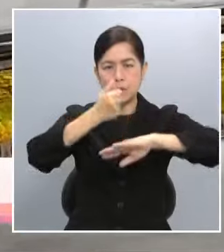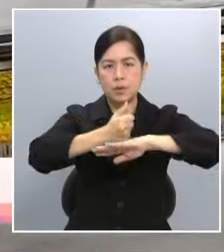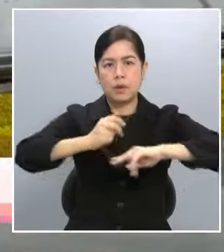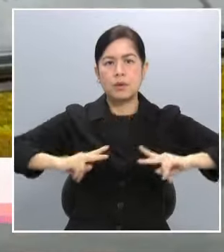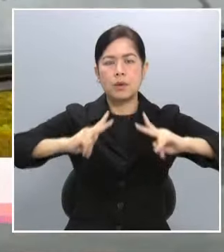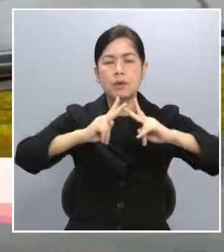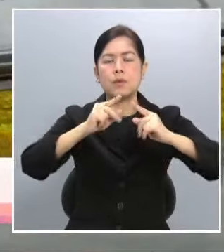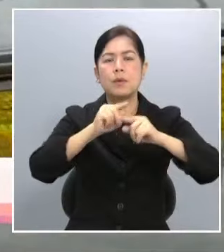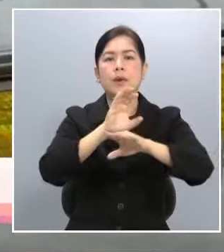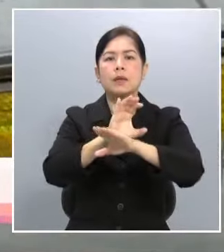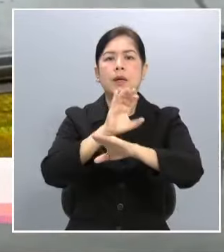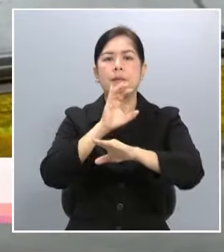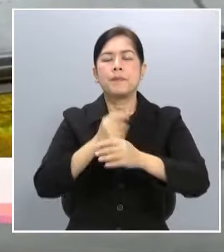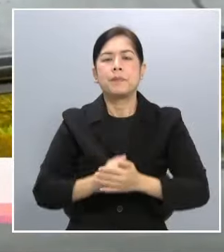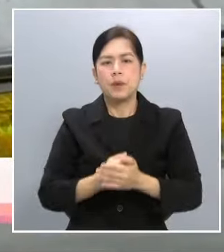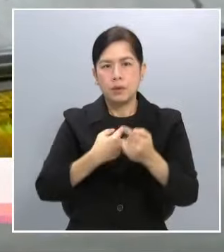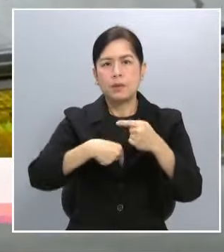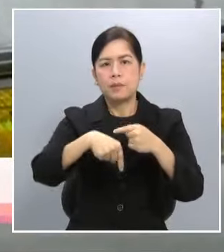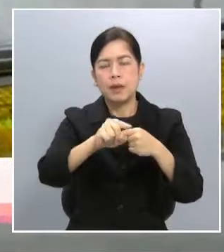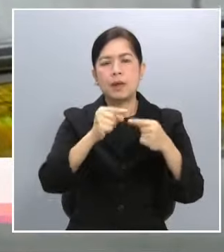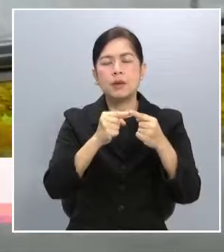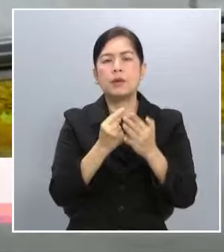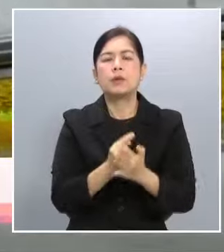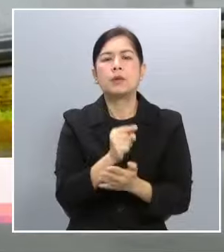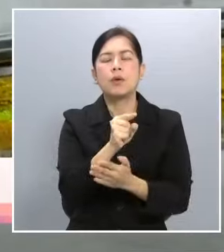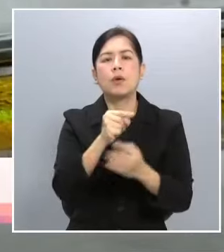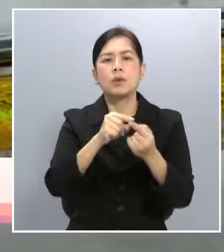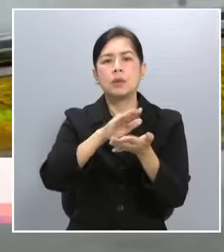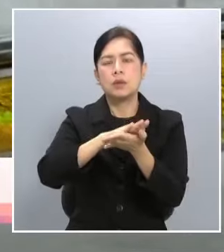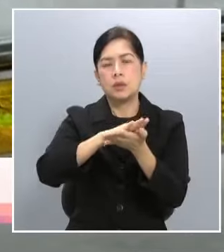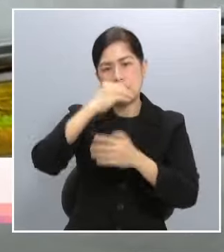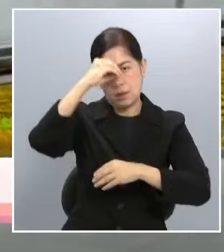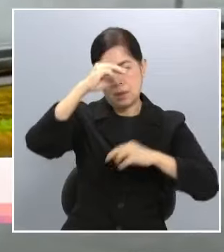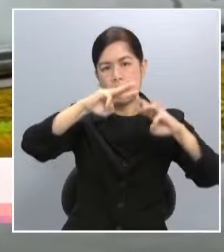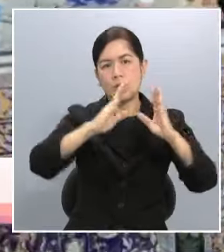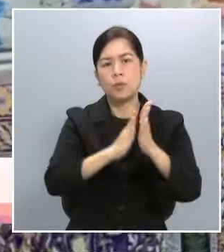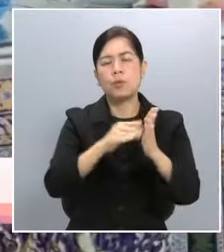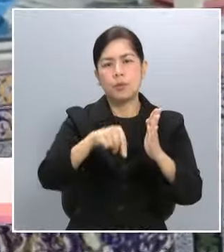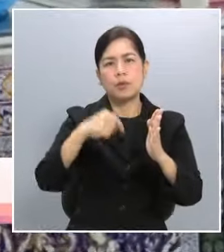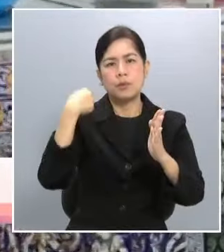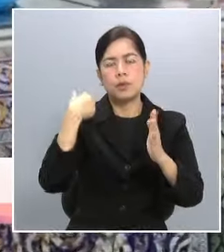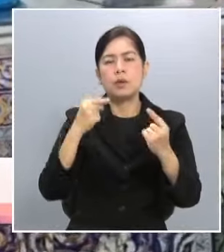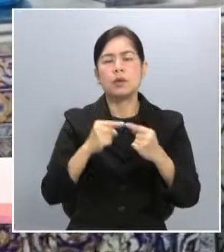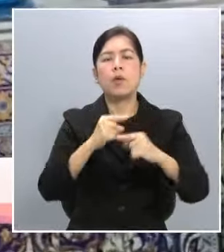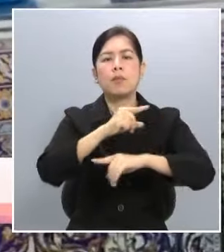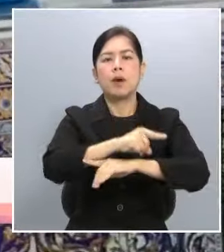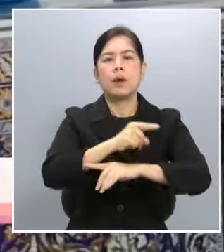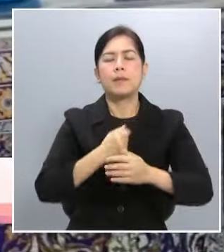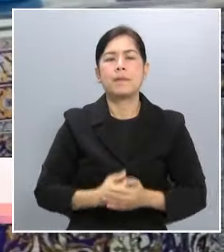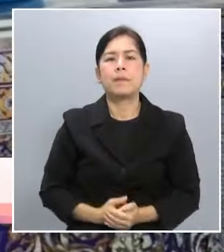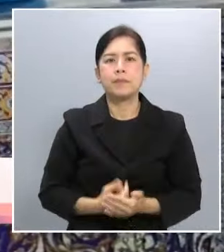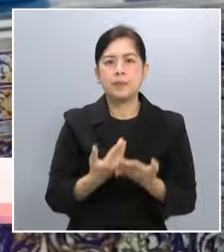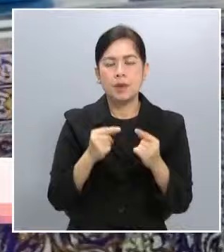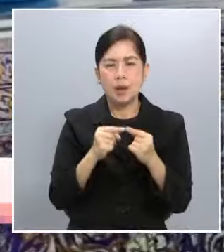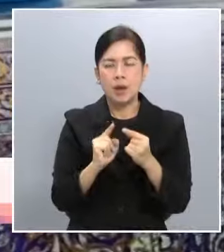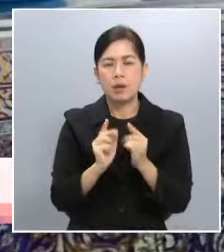ระทรวงมหาดไทยก็จะไปให้กำลังใจกับครอบครัวผู้สูญเสียในช่วงบ่ายวันนี้ค่ะการสวดพระพิธรรมจะมีทั้งหมด5